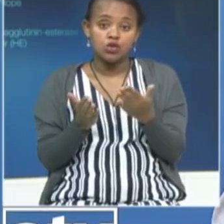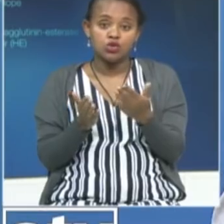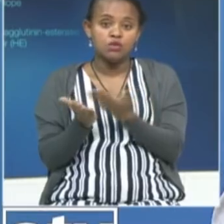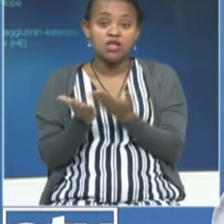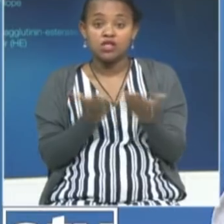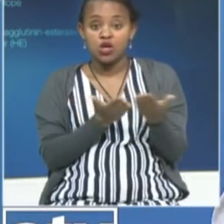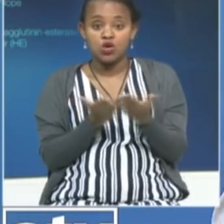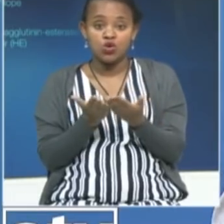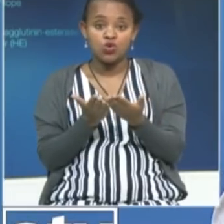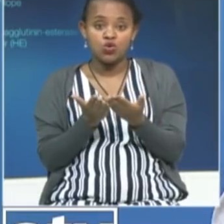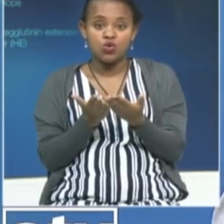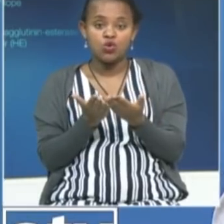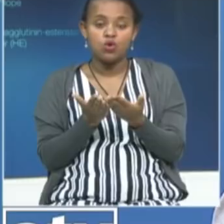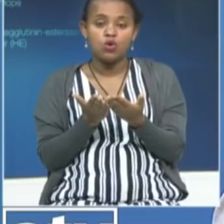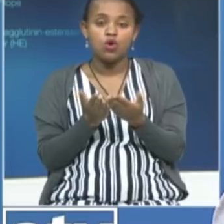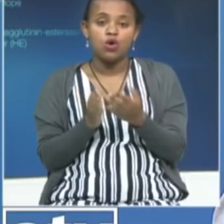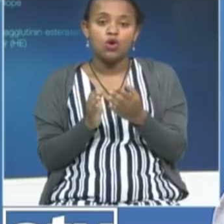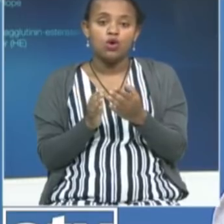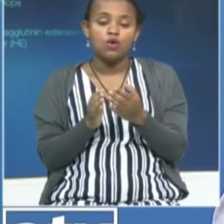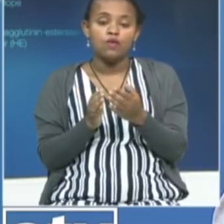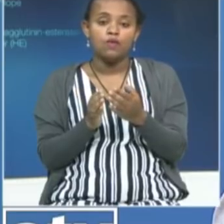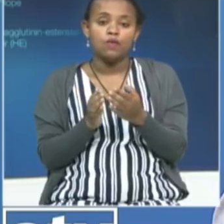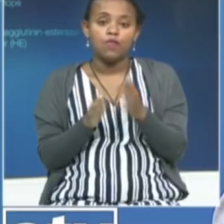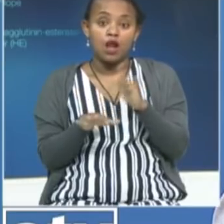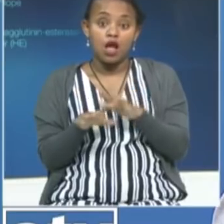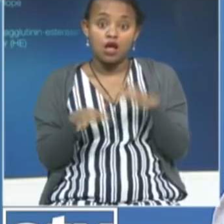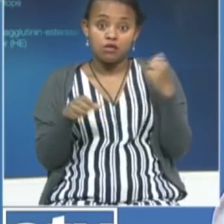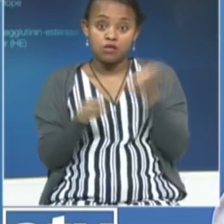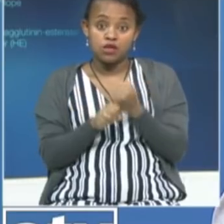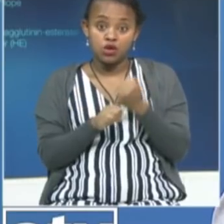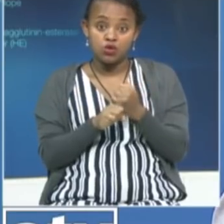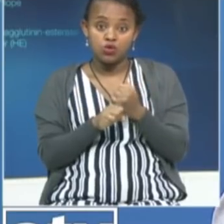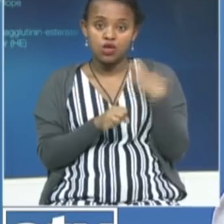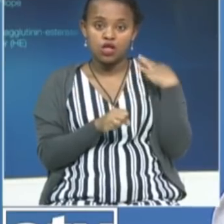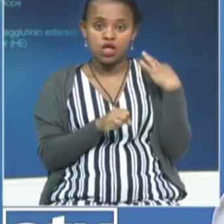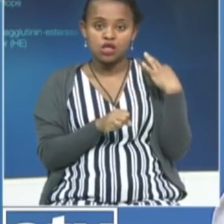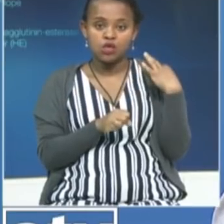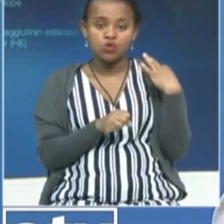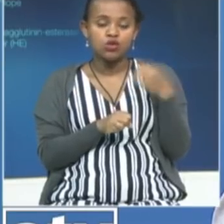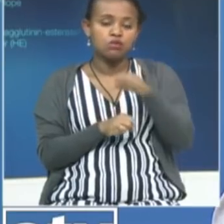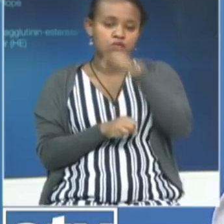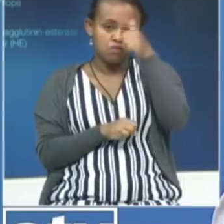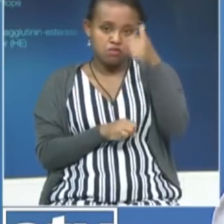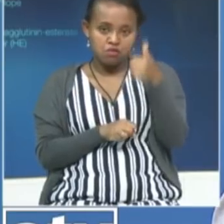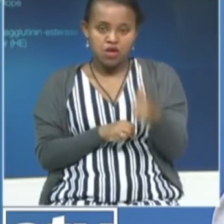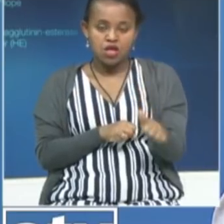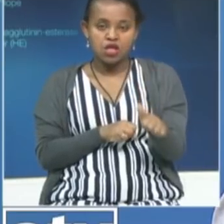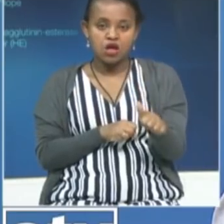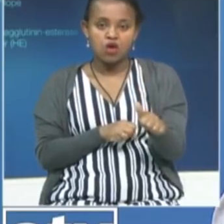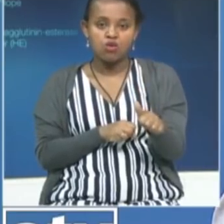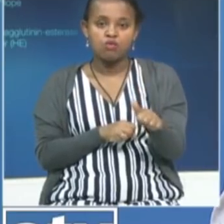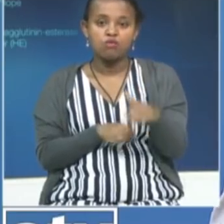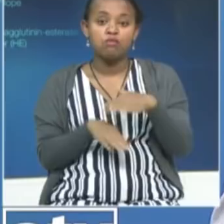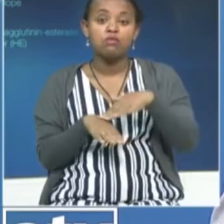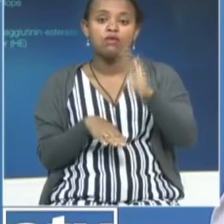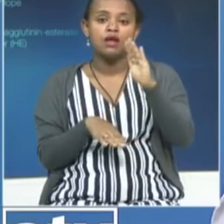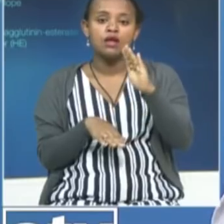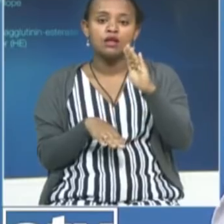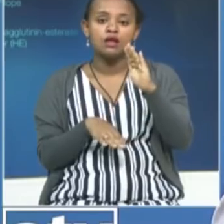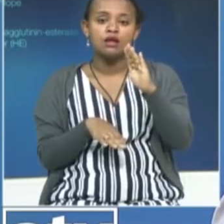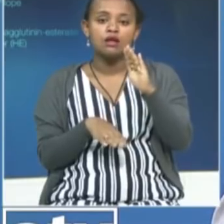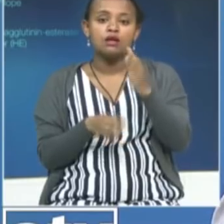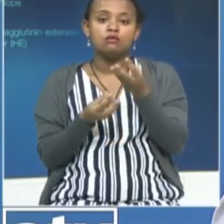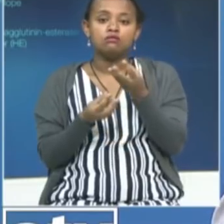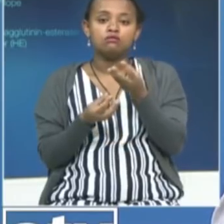መስተንግዶ ሚንስ ቤት የሚሰሩ ግለሰቦች ከየትኛውም በበለጠ በሽታው ሊያሰራጩ